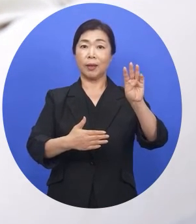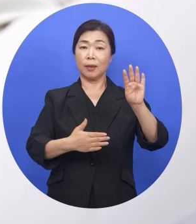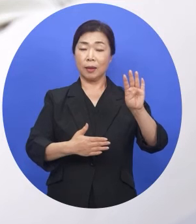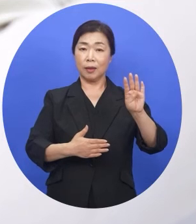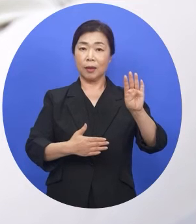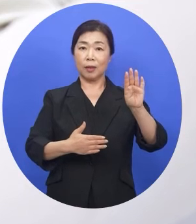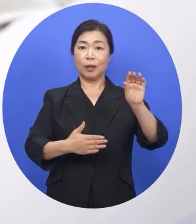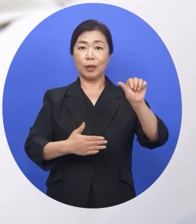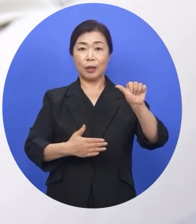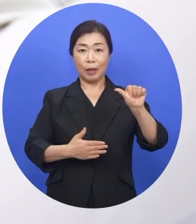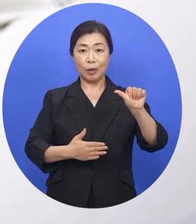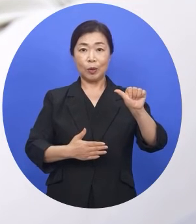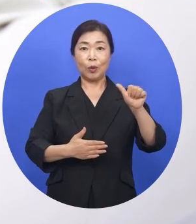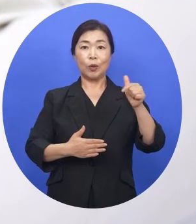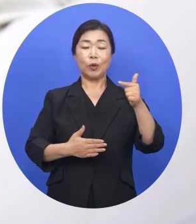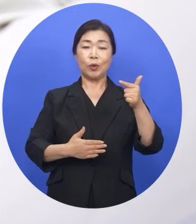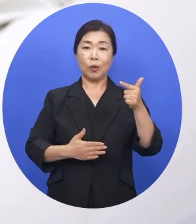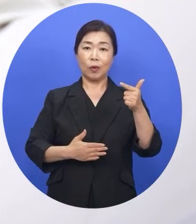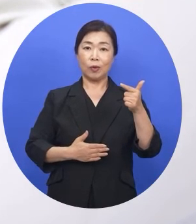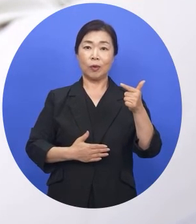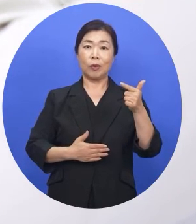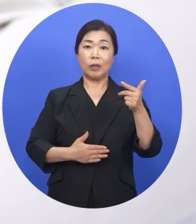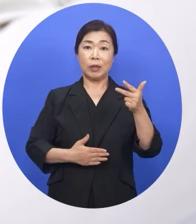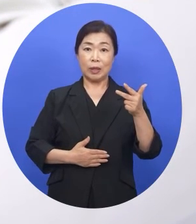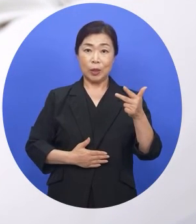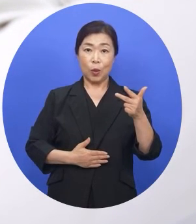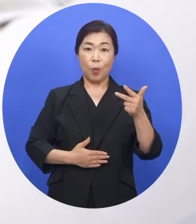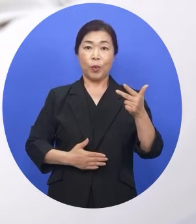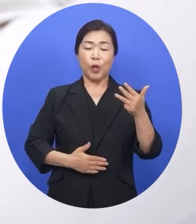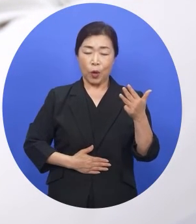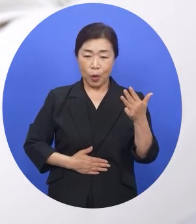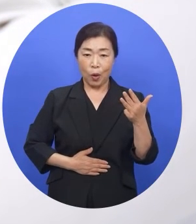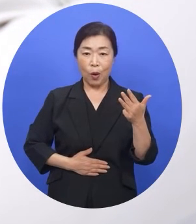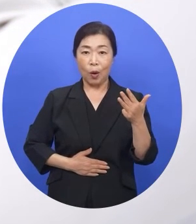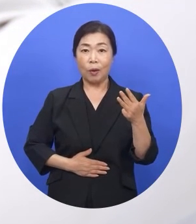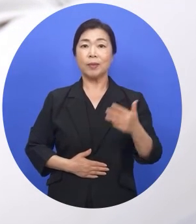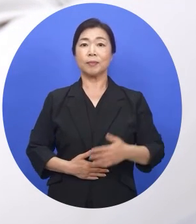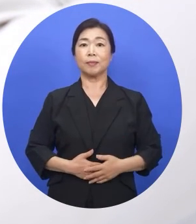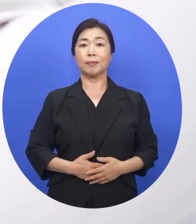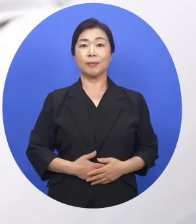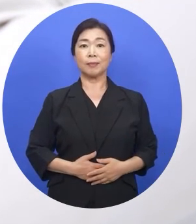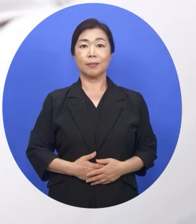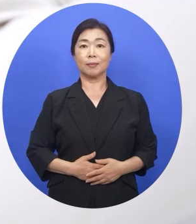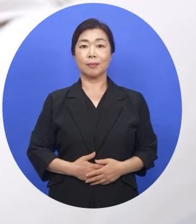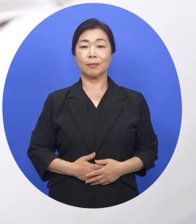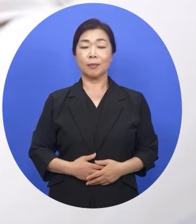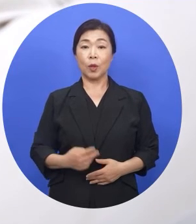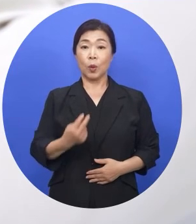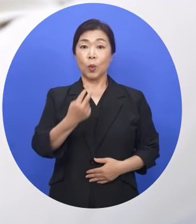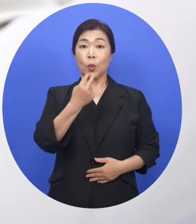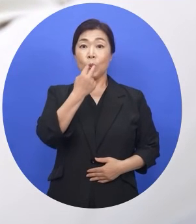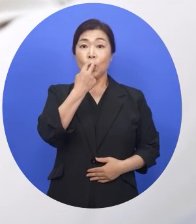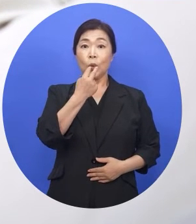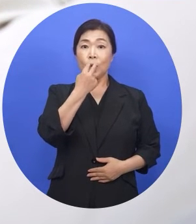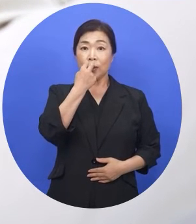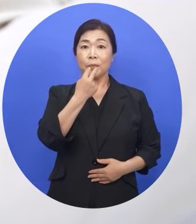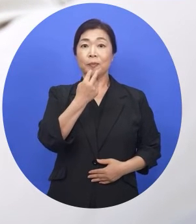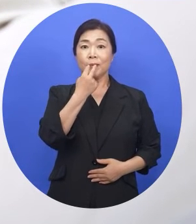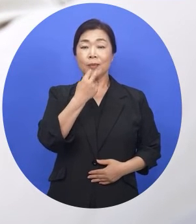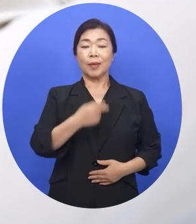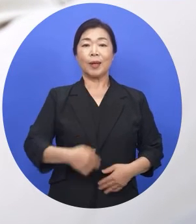셋, 넷, 다섯, 여섯, 일곱, 여덟. 숨을